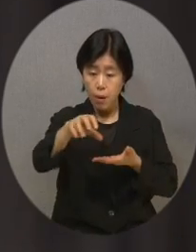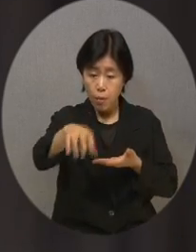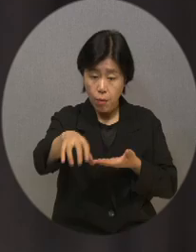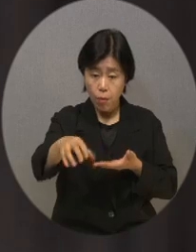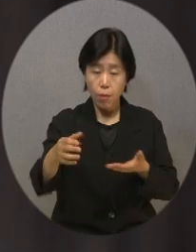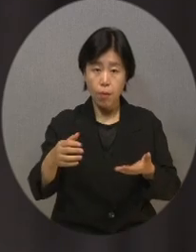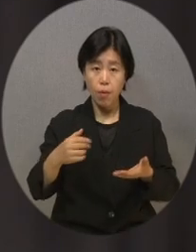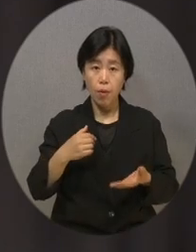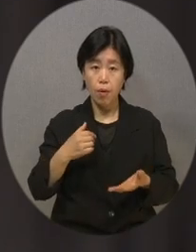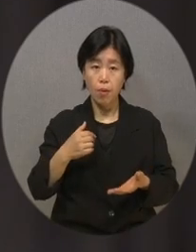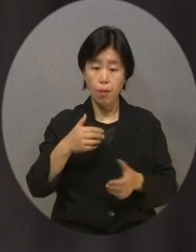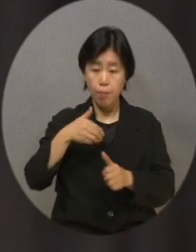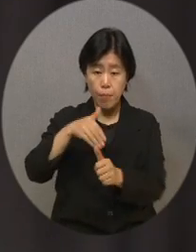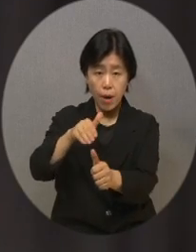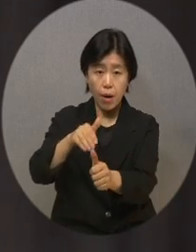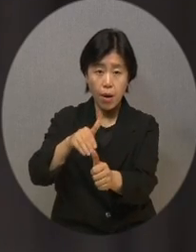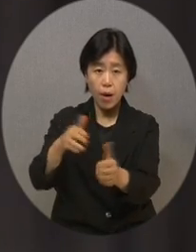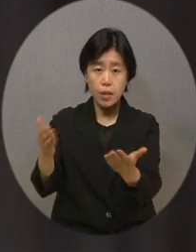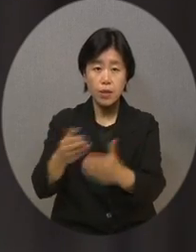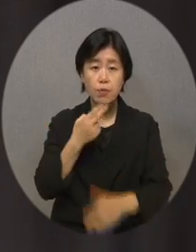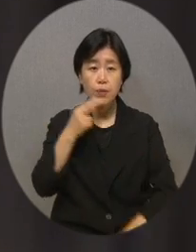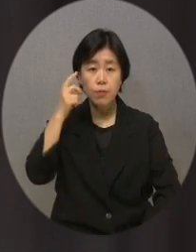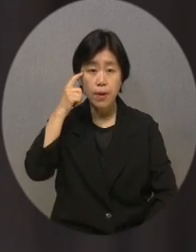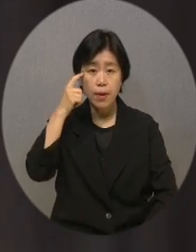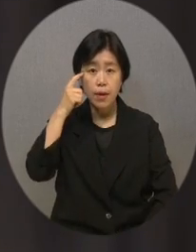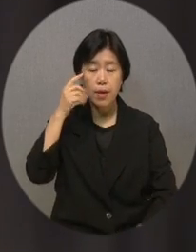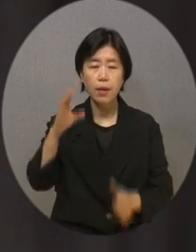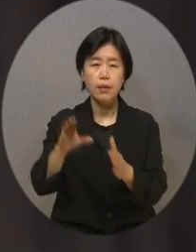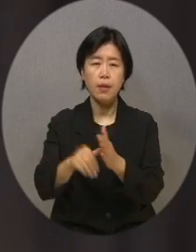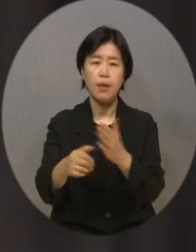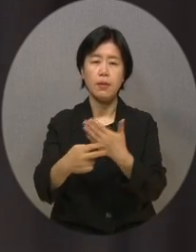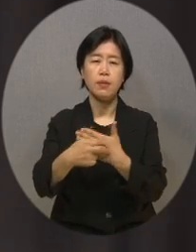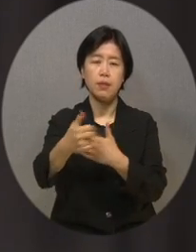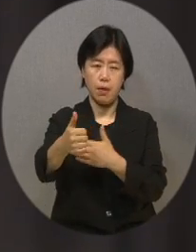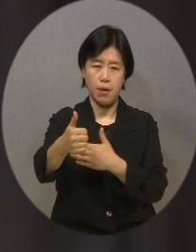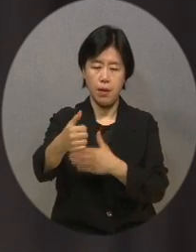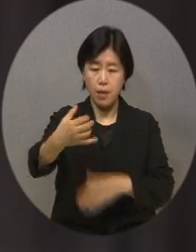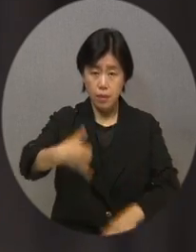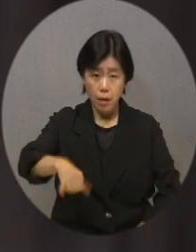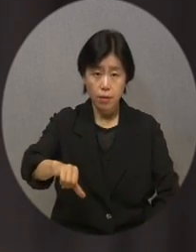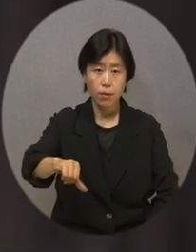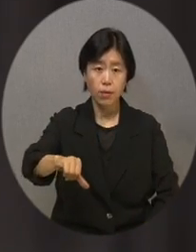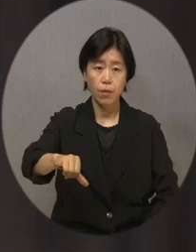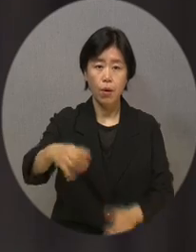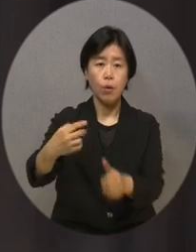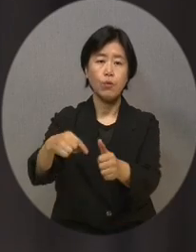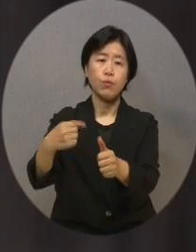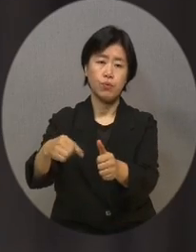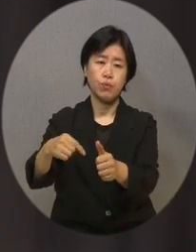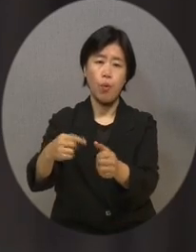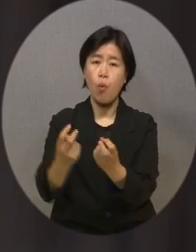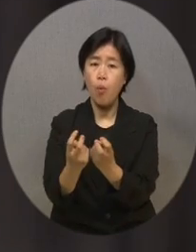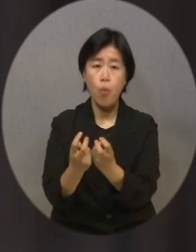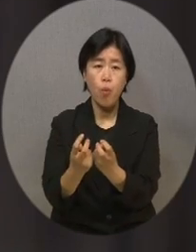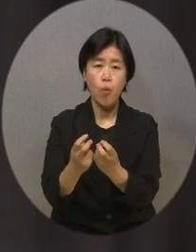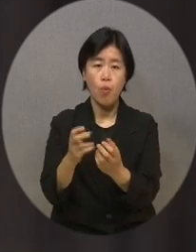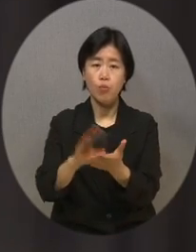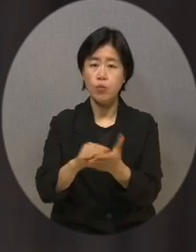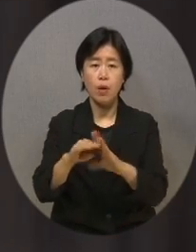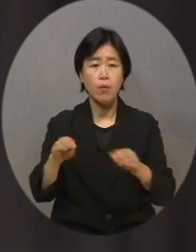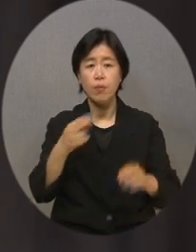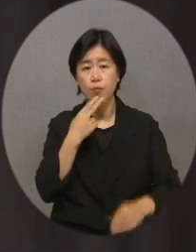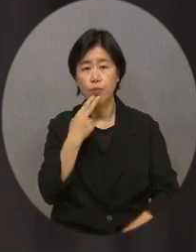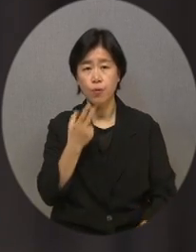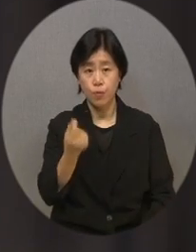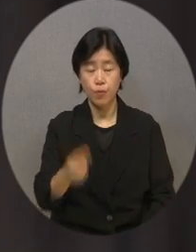거냐 이랬더니 대부분 자녀 교육 문제가 크게 나타나고 있습니다. 이거는 뭐 의사뿐만 아니라 뭐 공공기관 이전